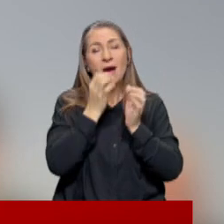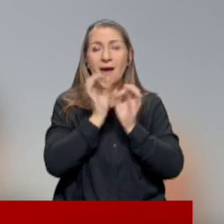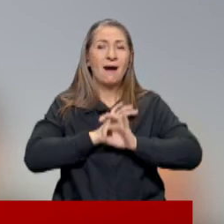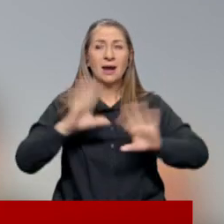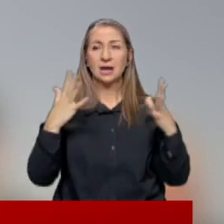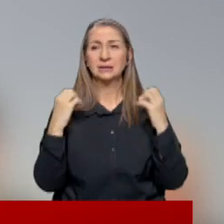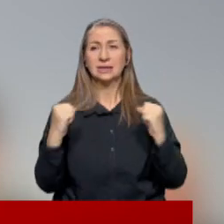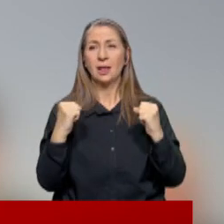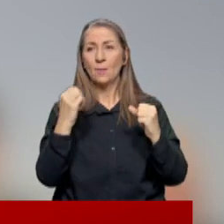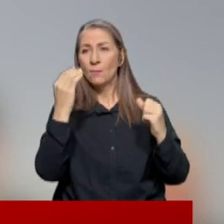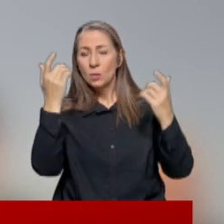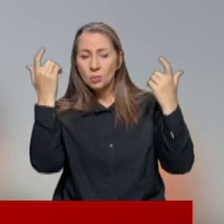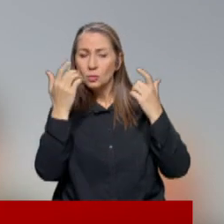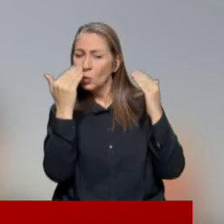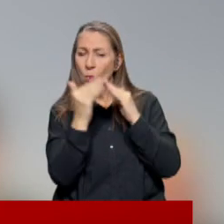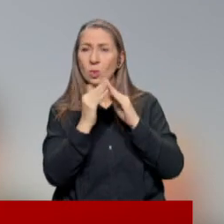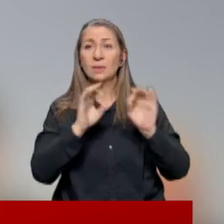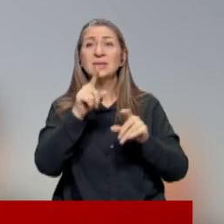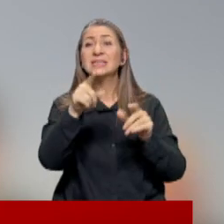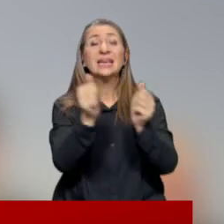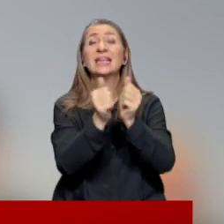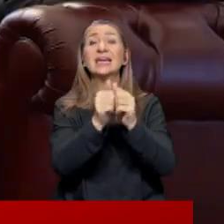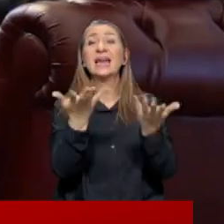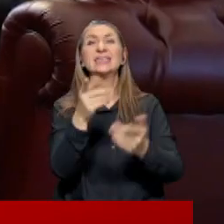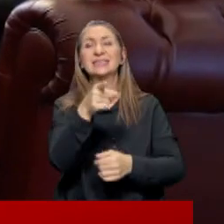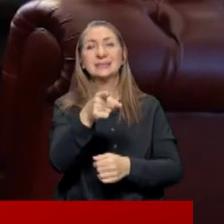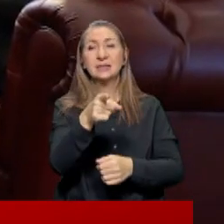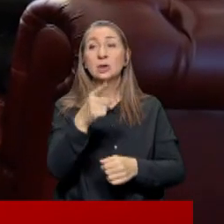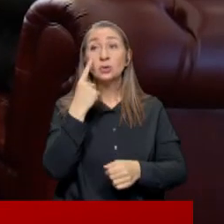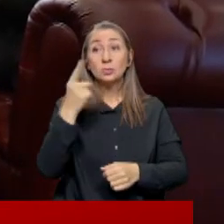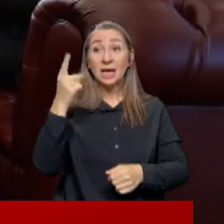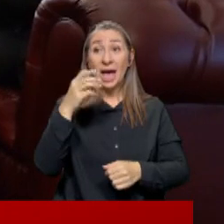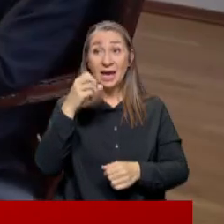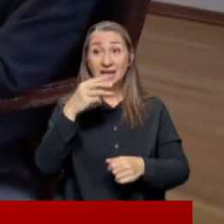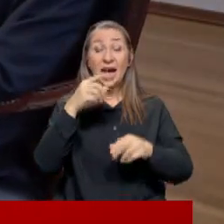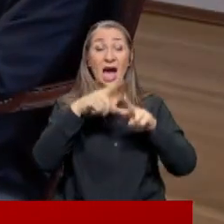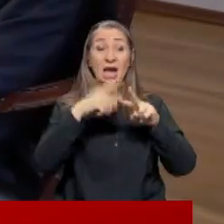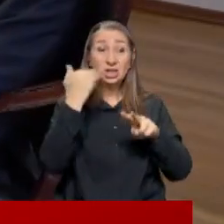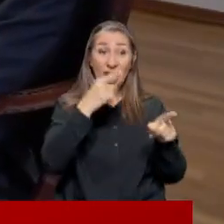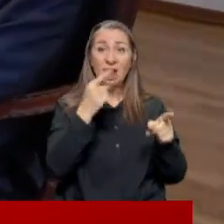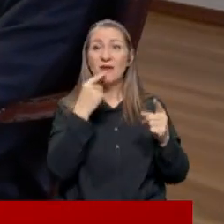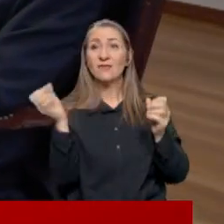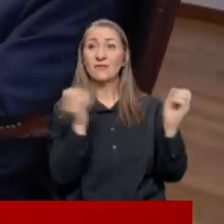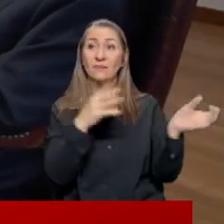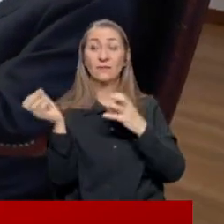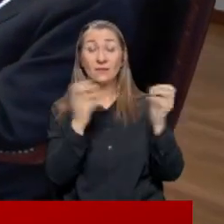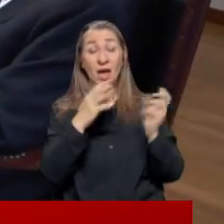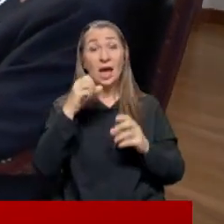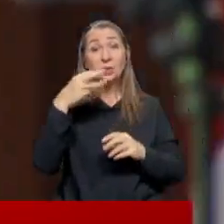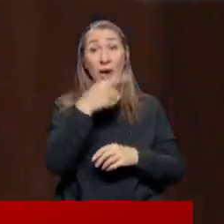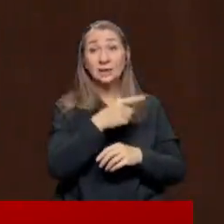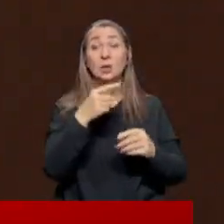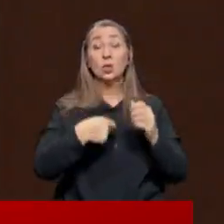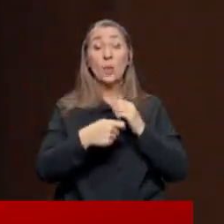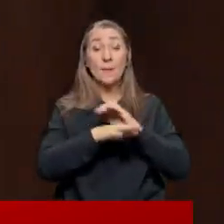fevkalade sağlam, liyakat tavan. Ya senin yanındakiler nasıl? Cumhurbaşkanı Erdoğan'la Akşener arasındaki söz düellosu. Erdoğan,